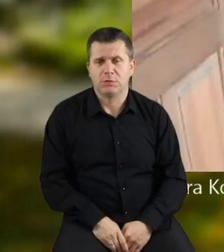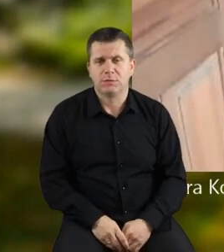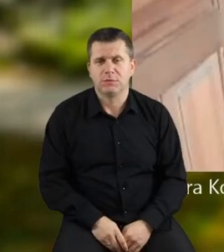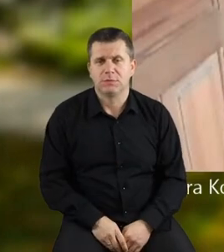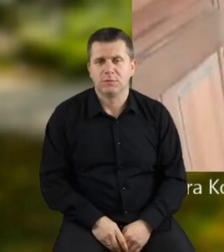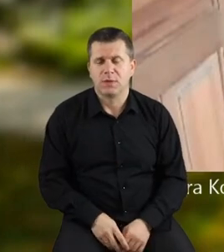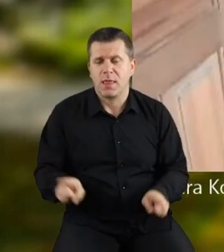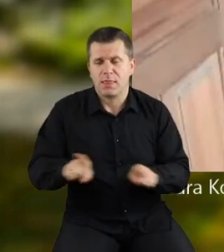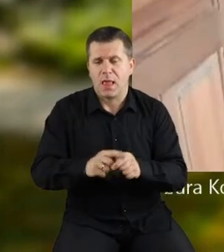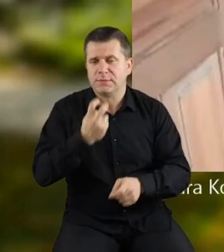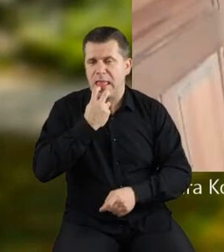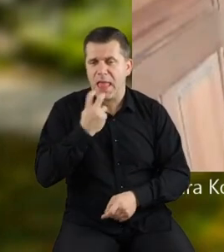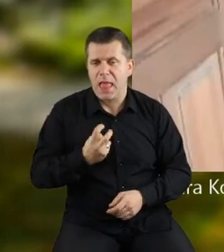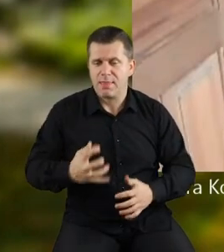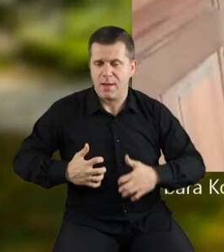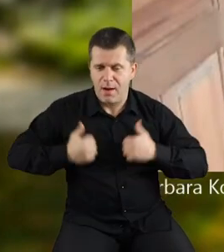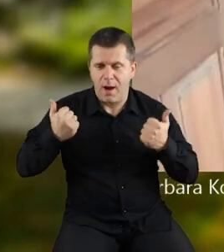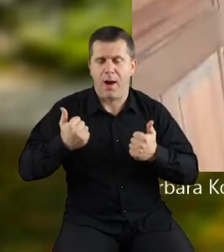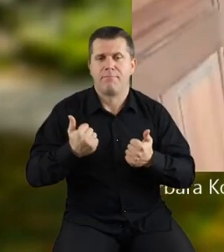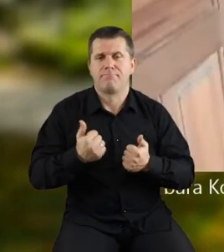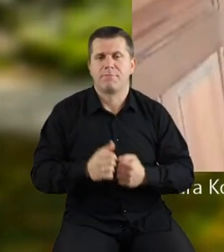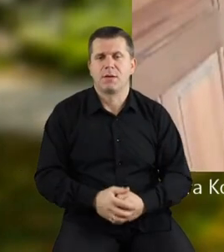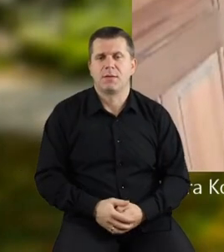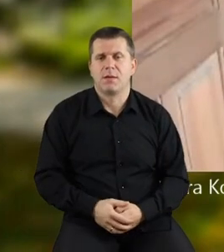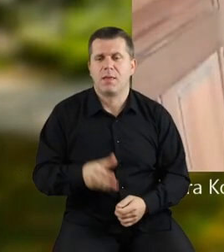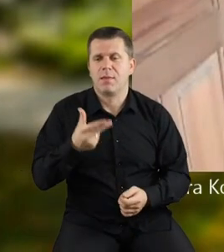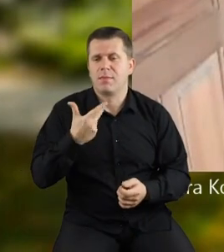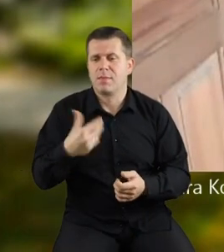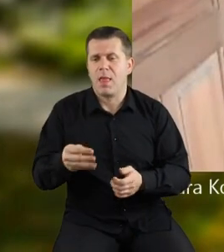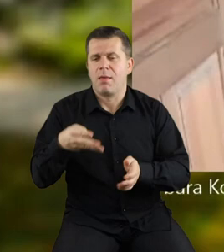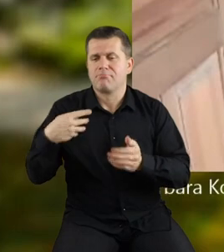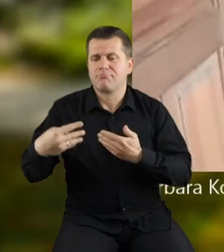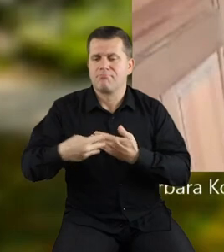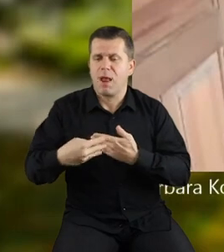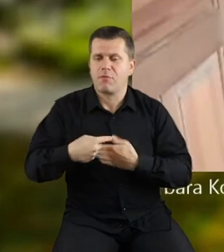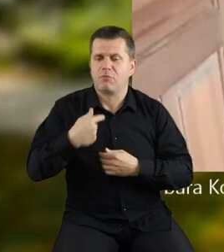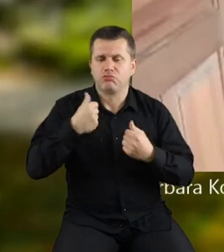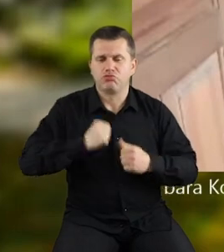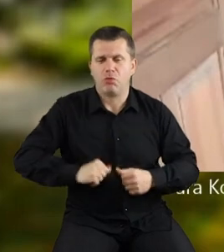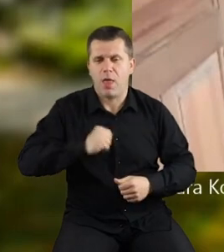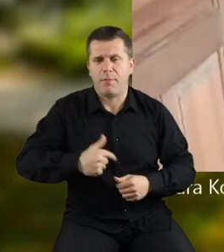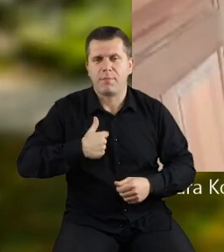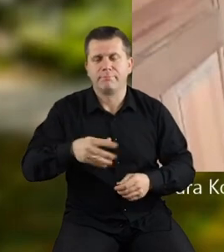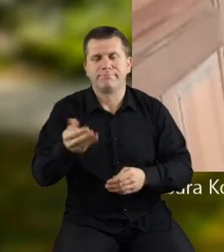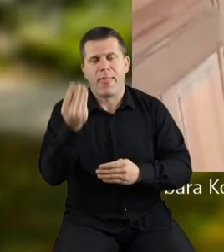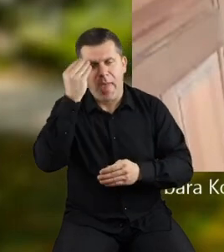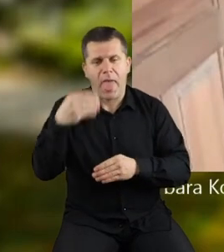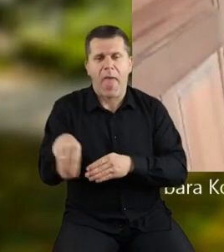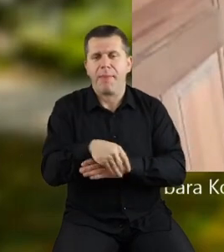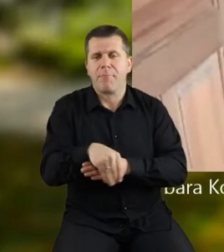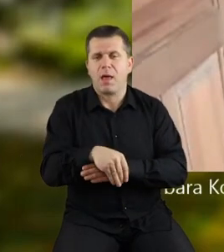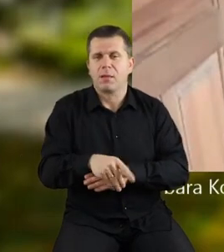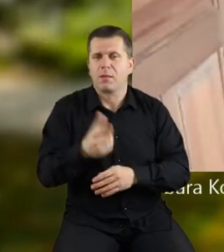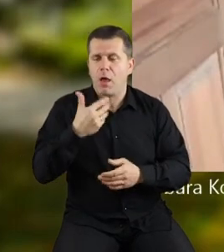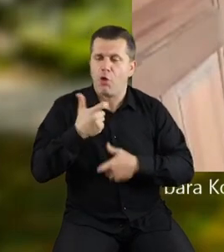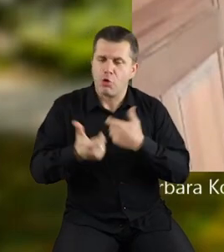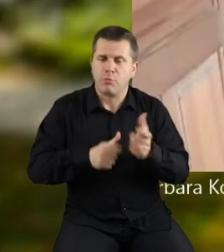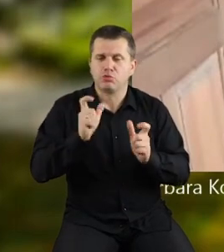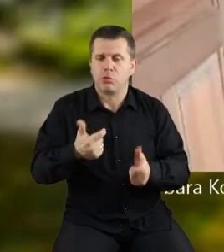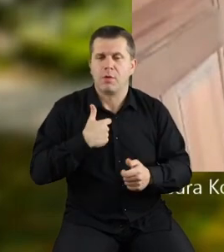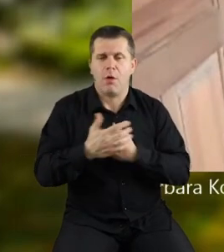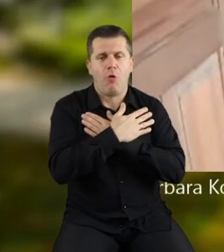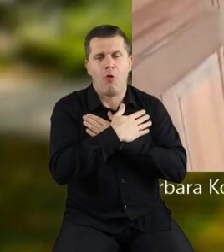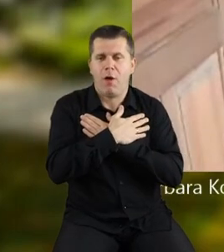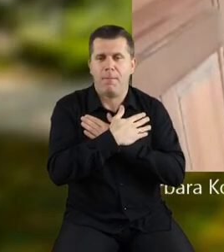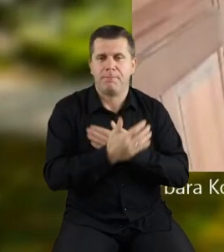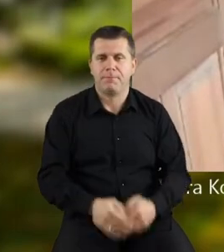moc i energię, aby nie traktować siebie jako życiowej emerytki, a